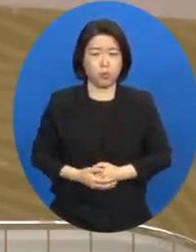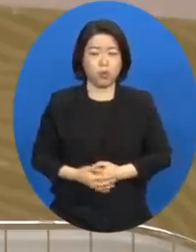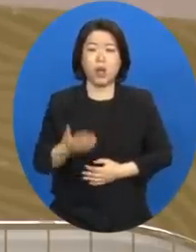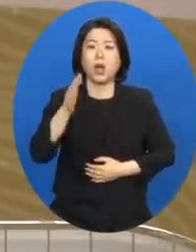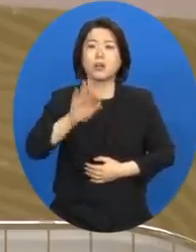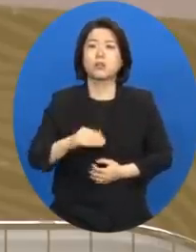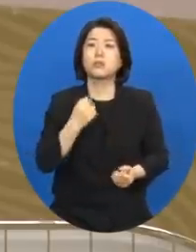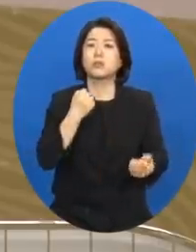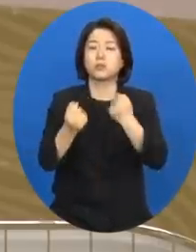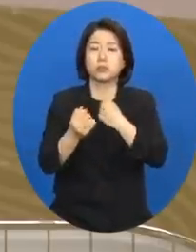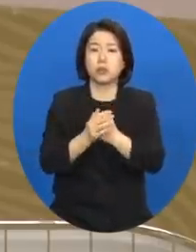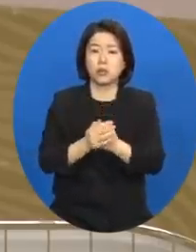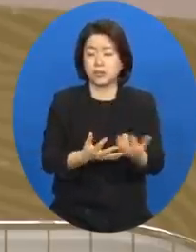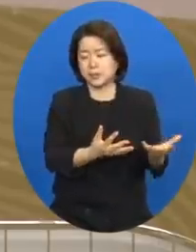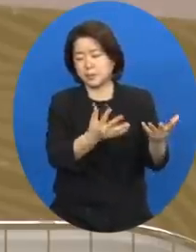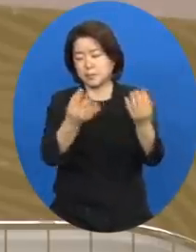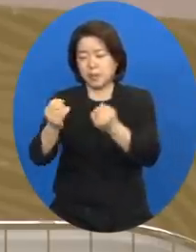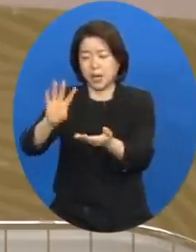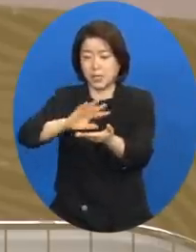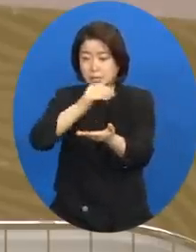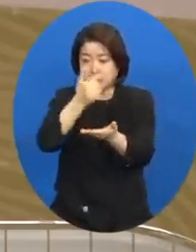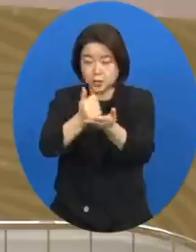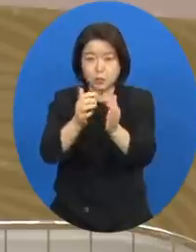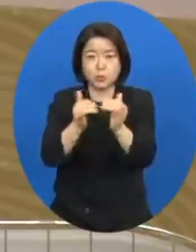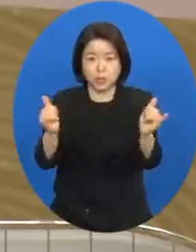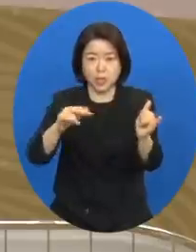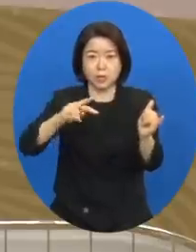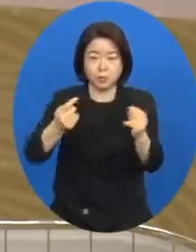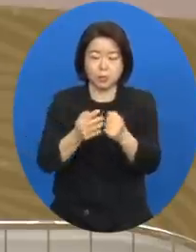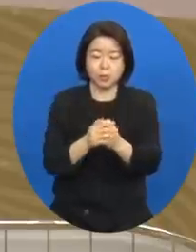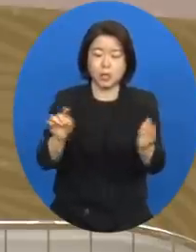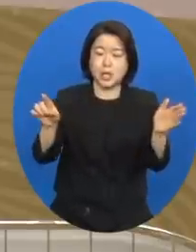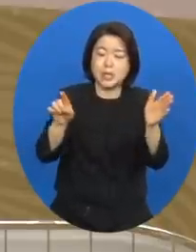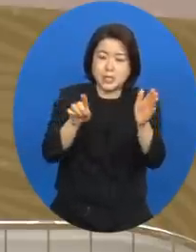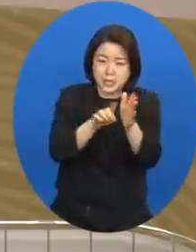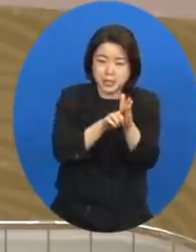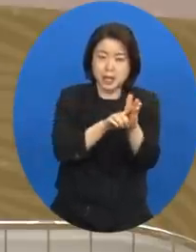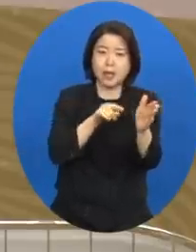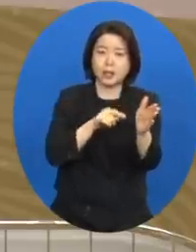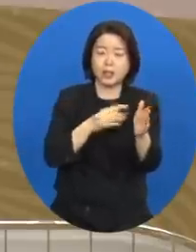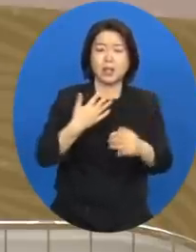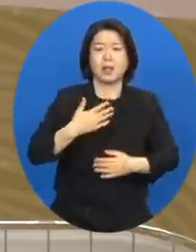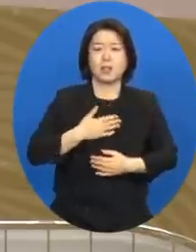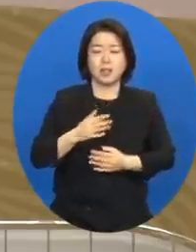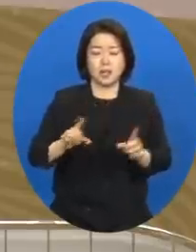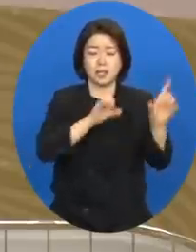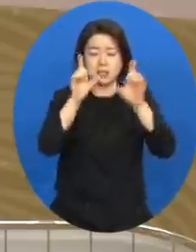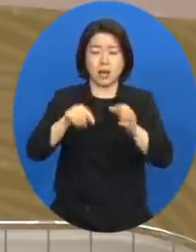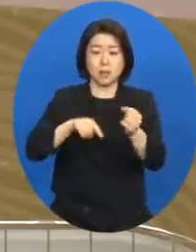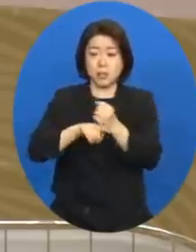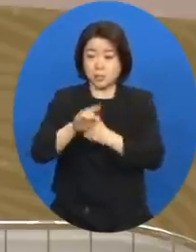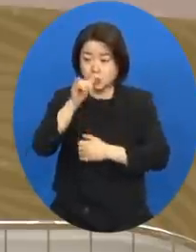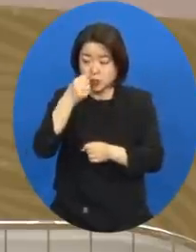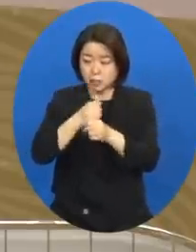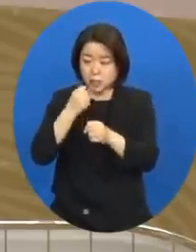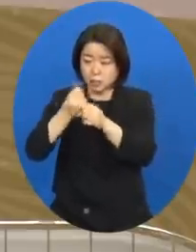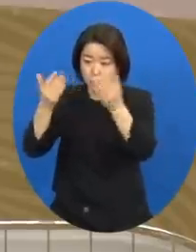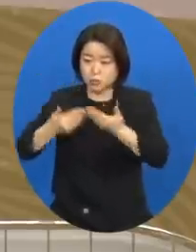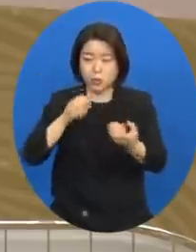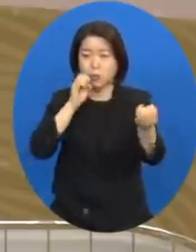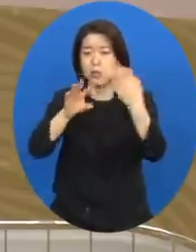그런데도 그 많은 그리스도인도 신앙이 내 삶을 의미 있게 만든다고 대답을 못했다는 거죠.